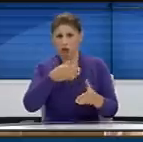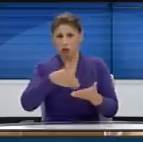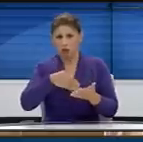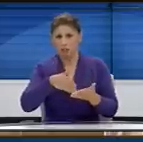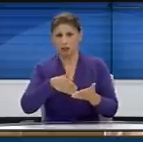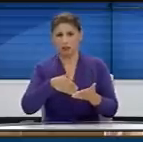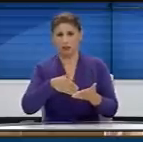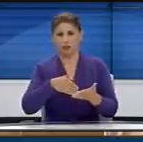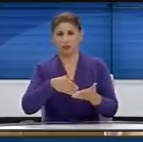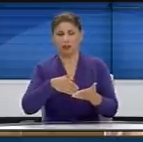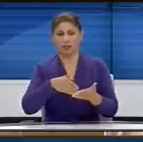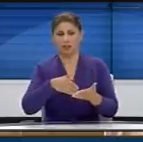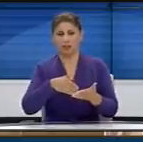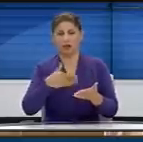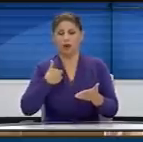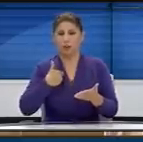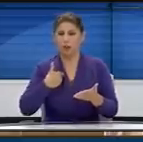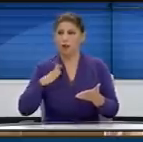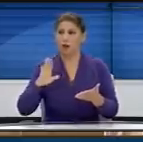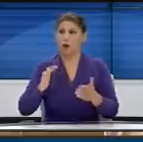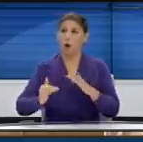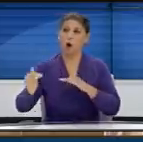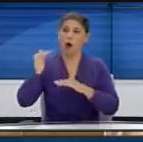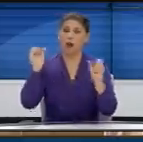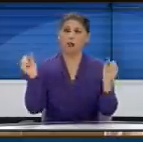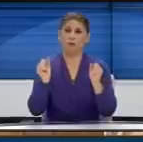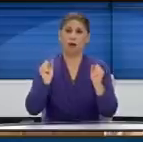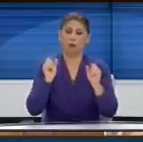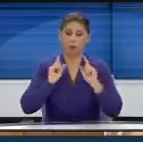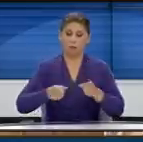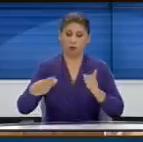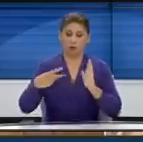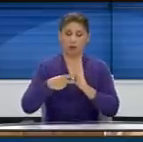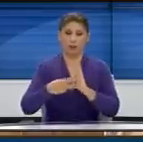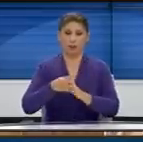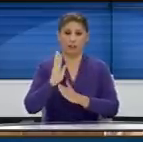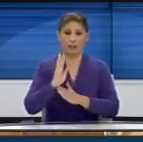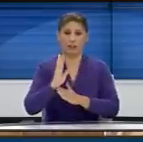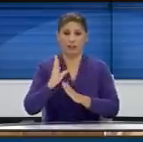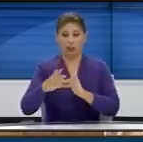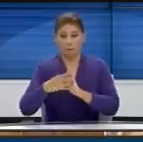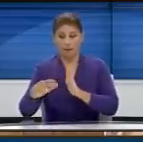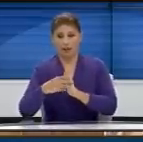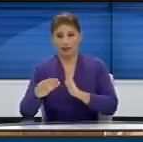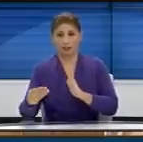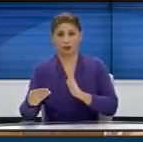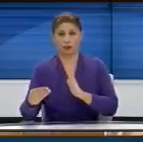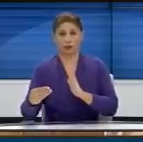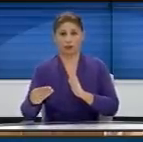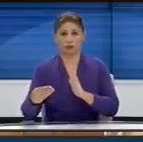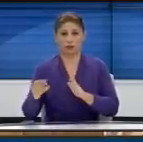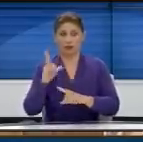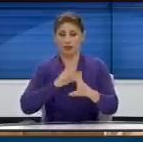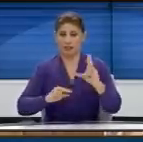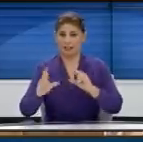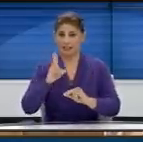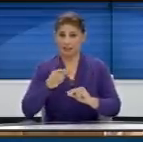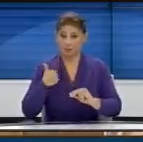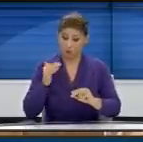ξεκαθαρίσει, όχι εγώ, ο Άριος Πάγος, με απόφαση του 2014, ότι το να μαγνητοφωνείς σκέψεις στις